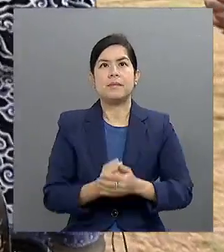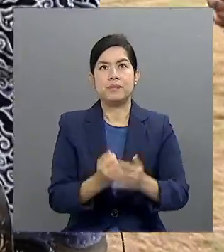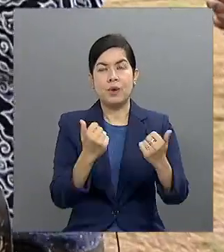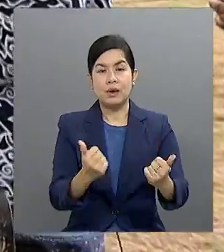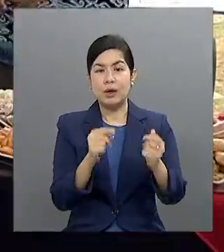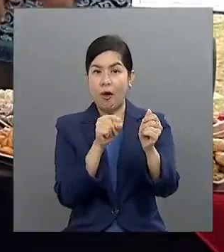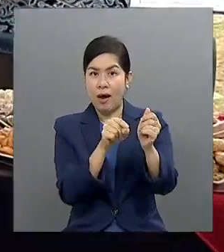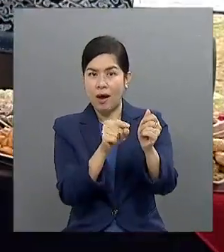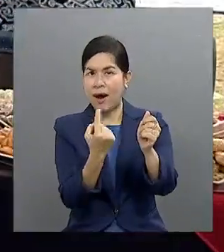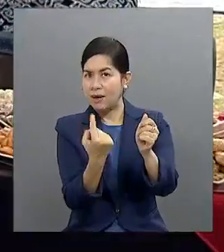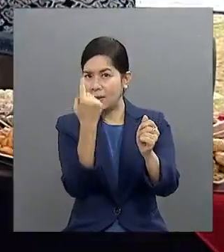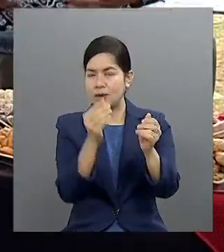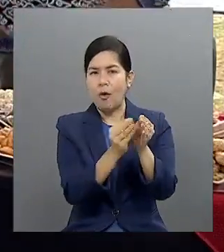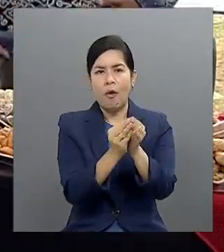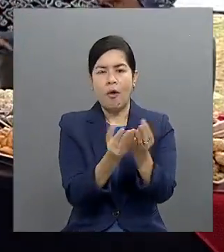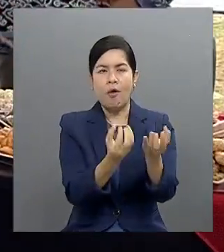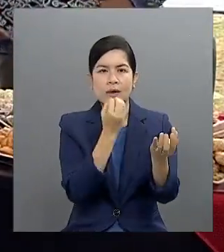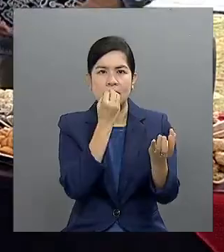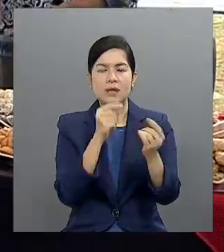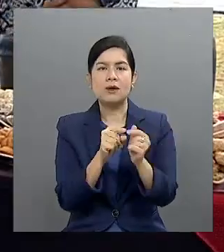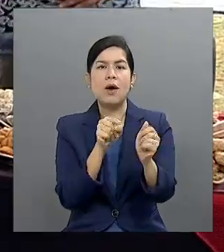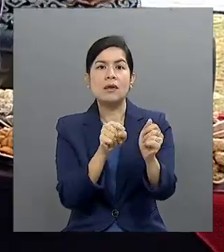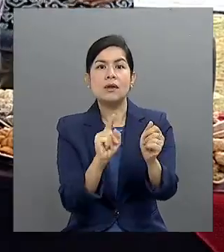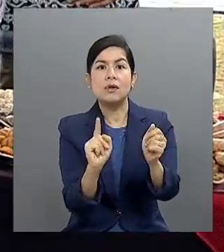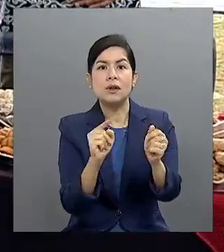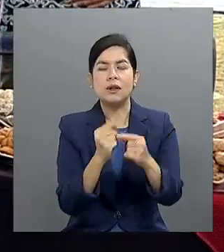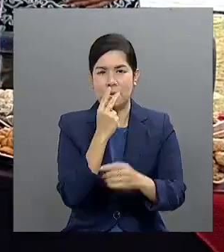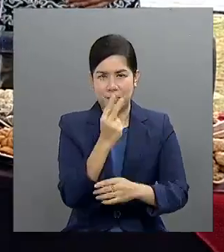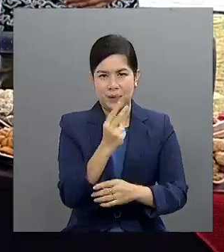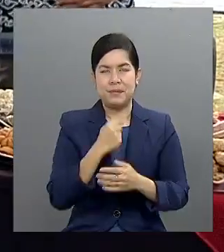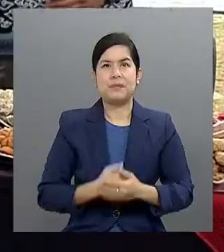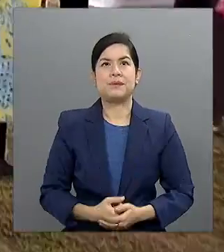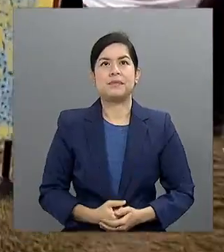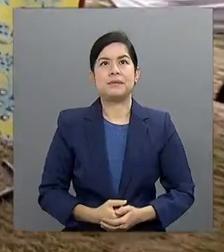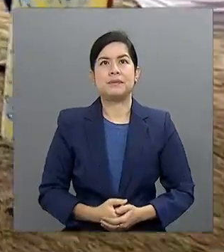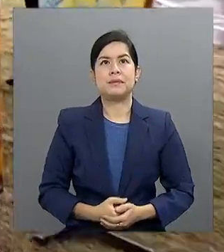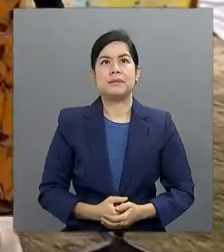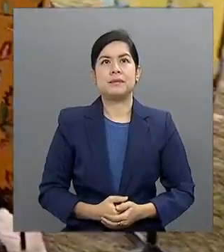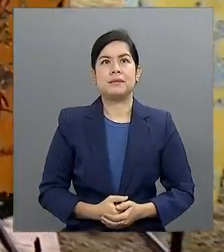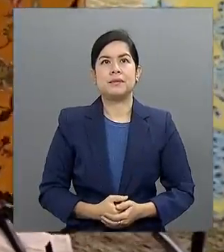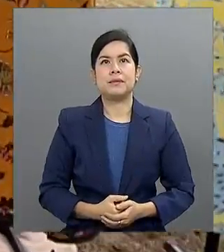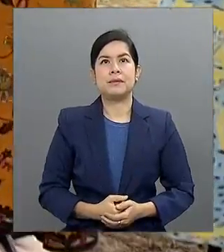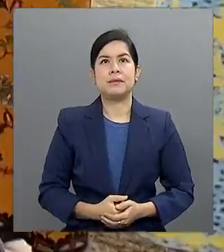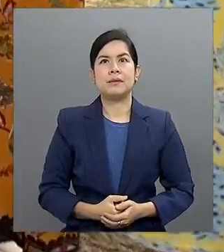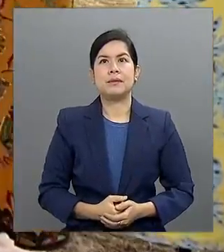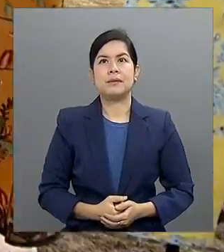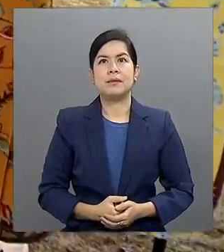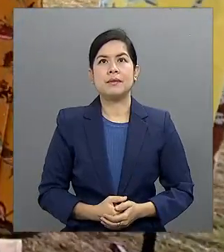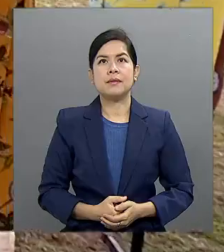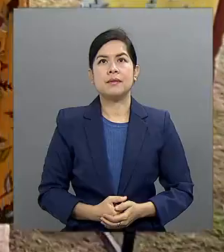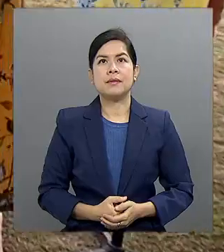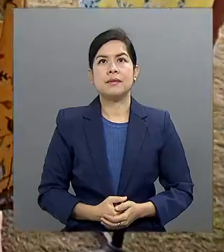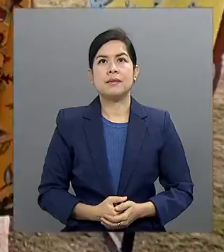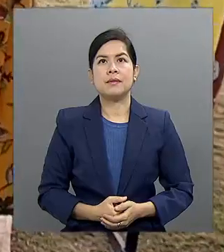ปออที่สองกันค่ะคุณผู้ชมขาเป็นออาพรเดี๋ยวส่งต่อความสนุกต่อเลยค่ะโอเคค่ะโอ้โ